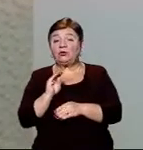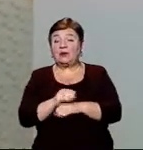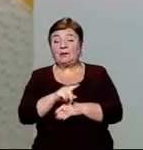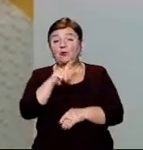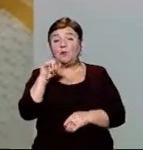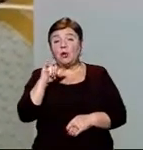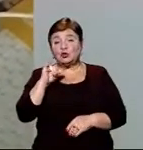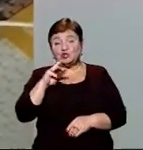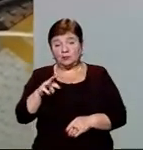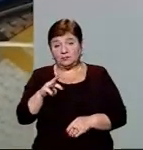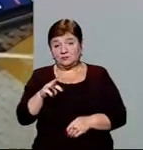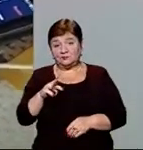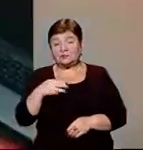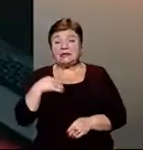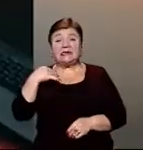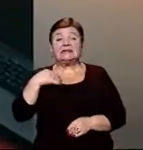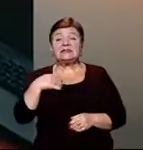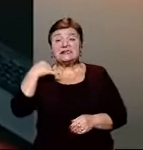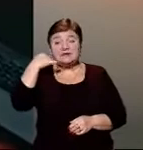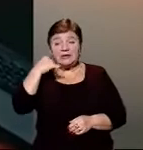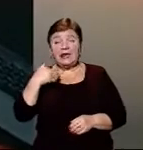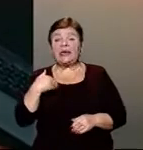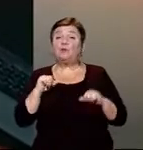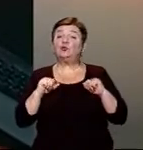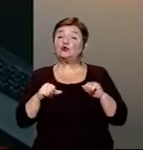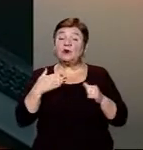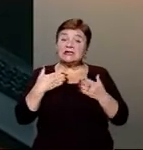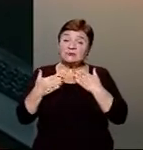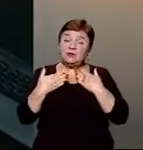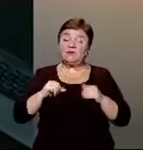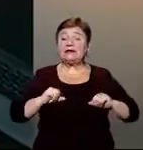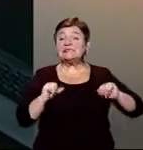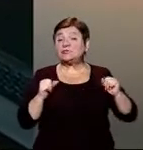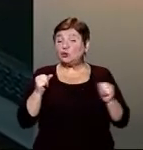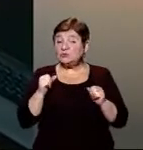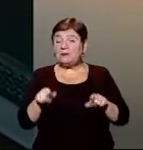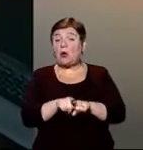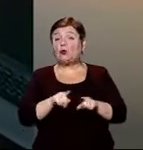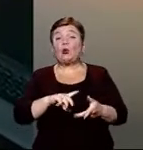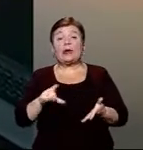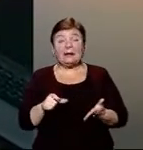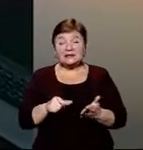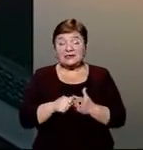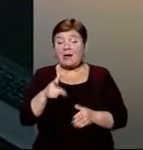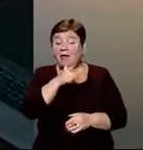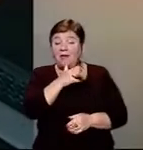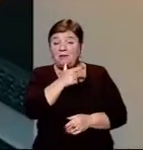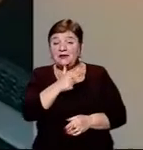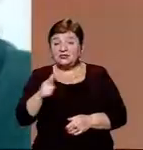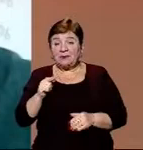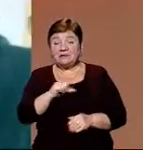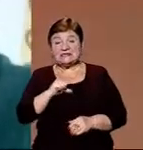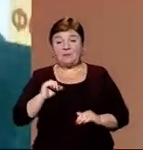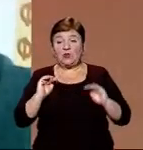Zoom. Завдяки Zoom-конференціям я маю змогу спілкуватися з друзями та однокласниками під час